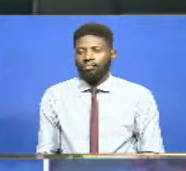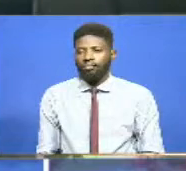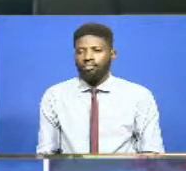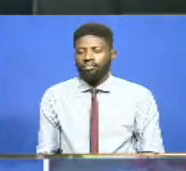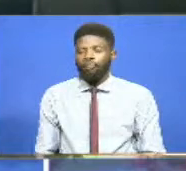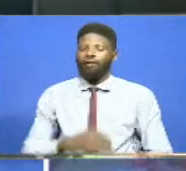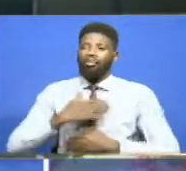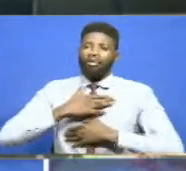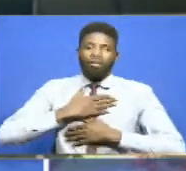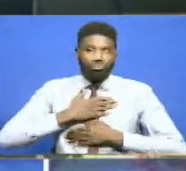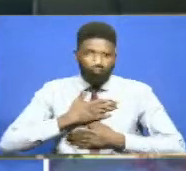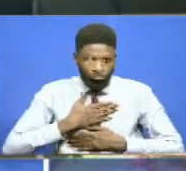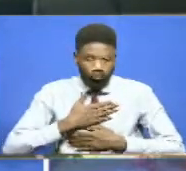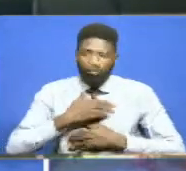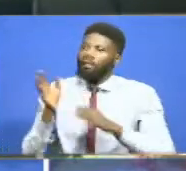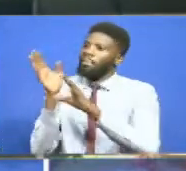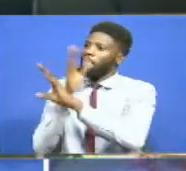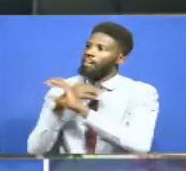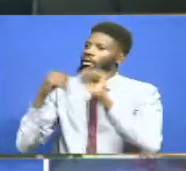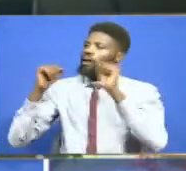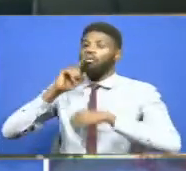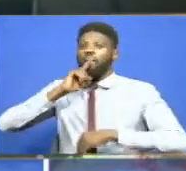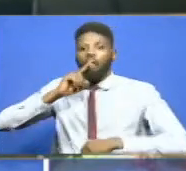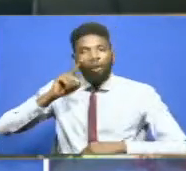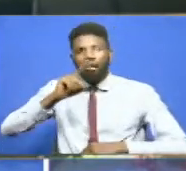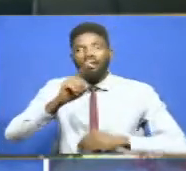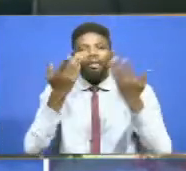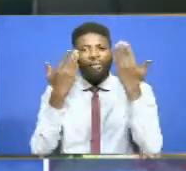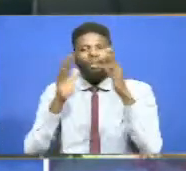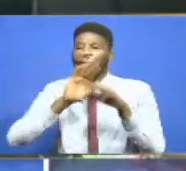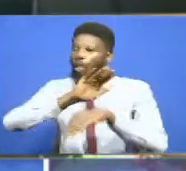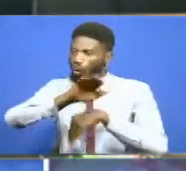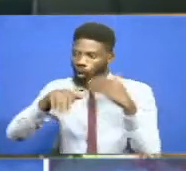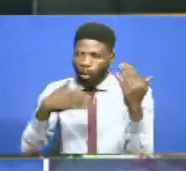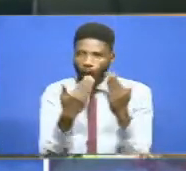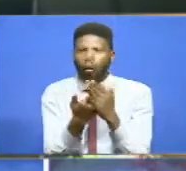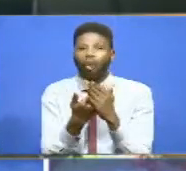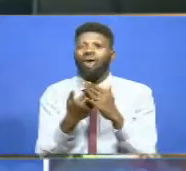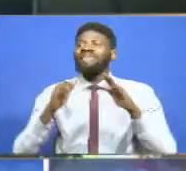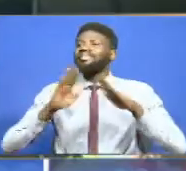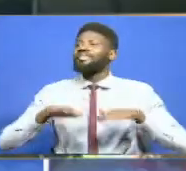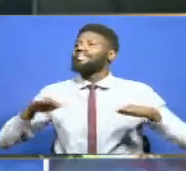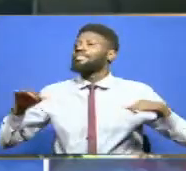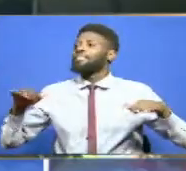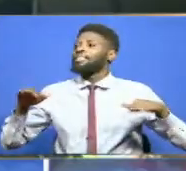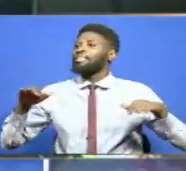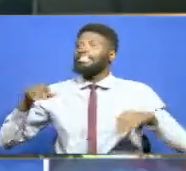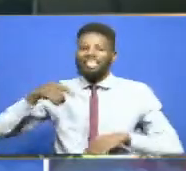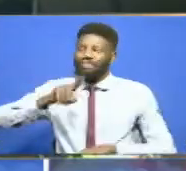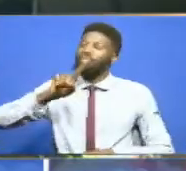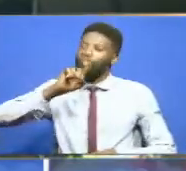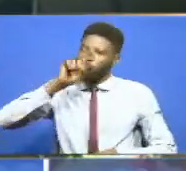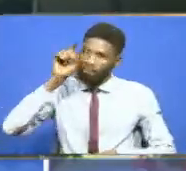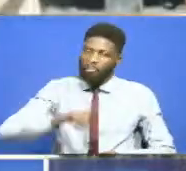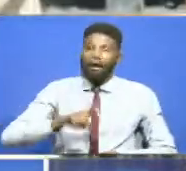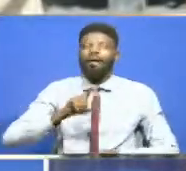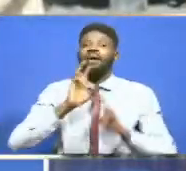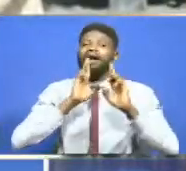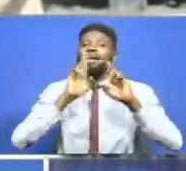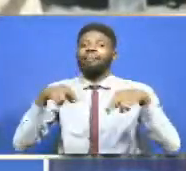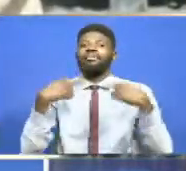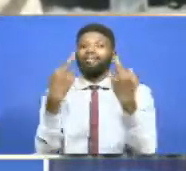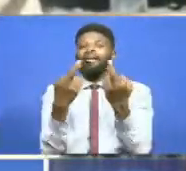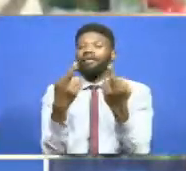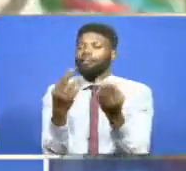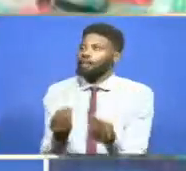His Excellency the President has directed that every child shall be and must be given his results.